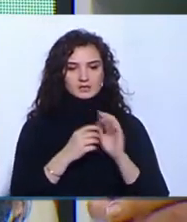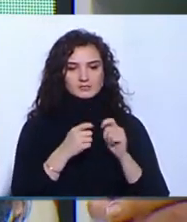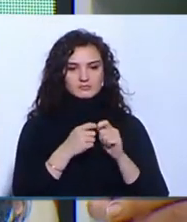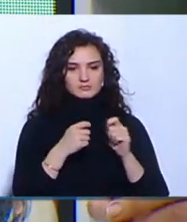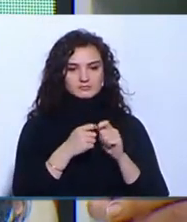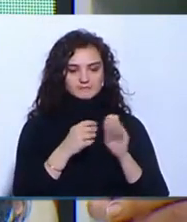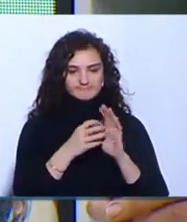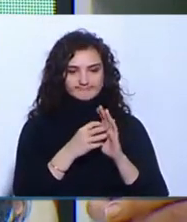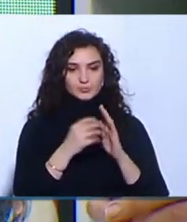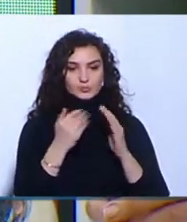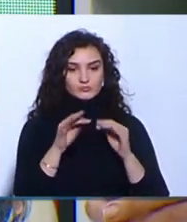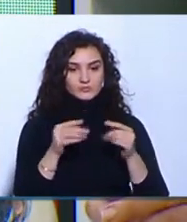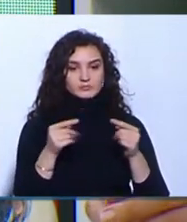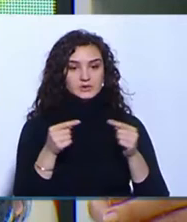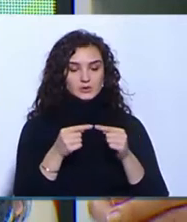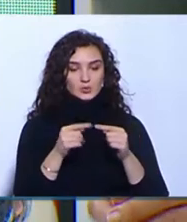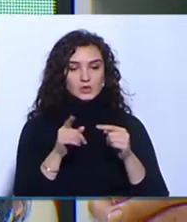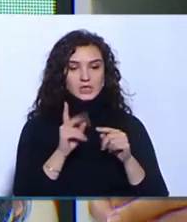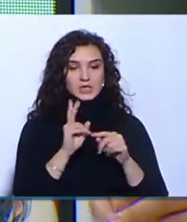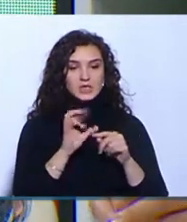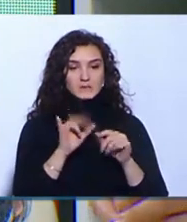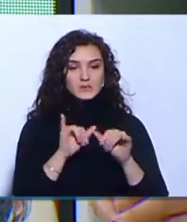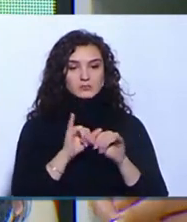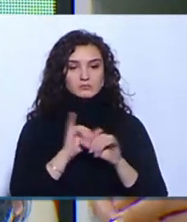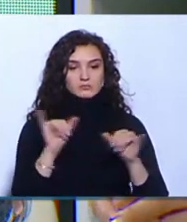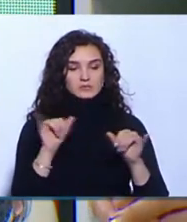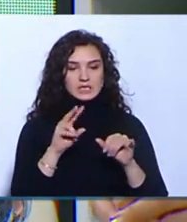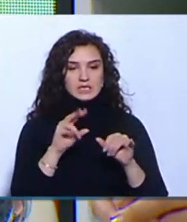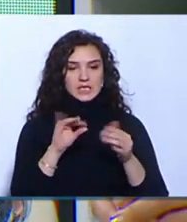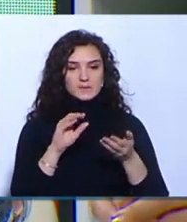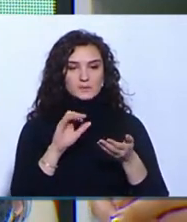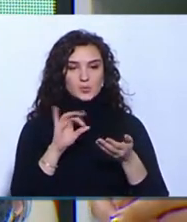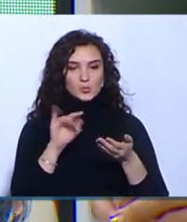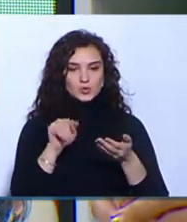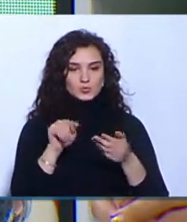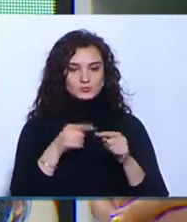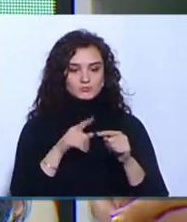დადგინდა თეორიულად, რომ კიბოს გავრცელების პირველი გზა ეს არის ლიმფური გზა.